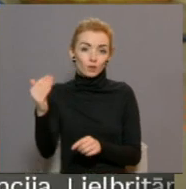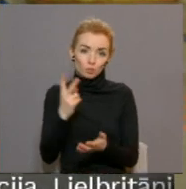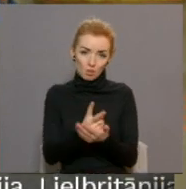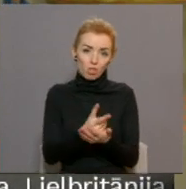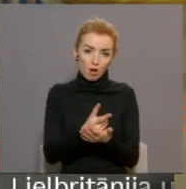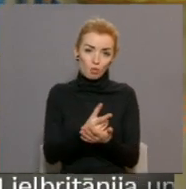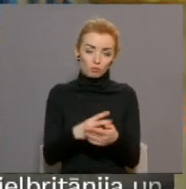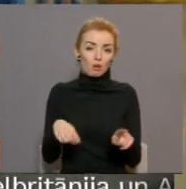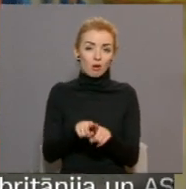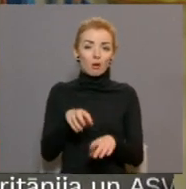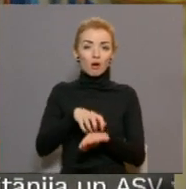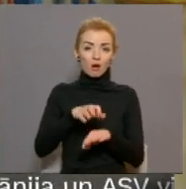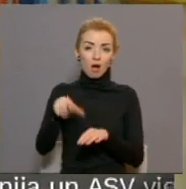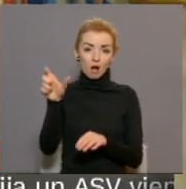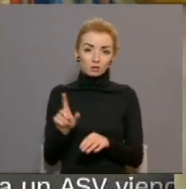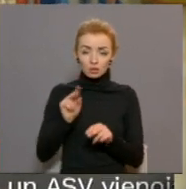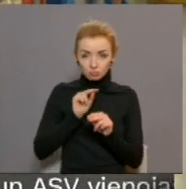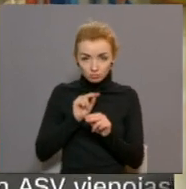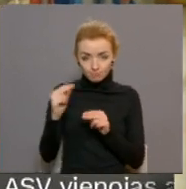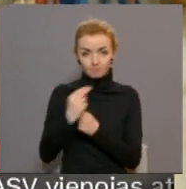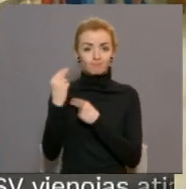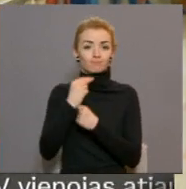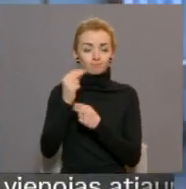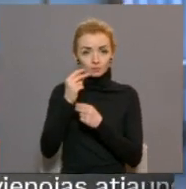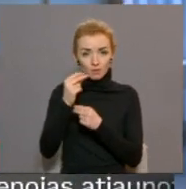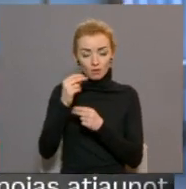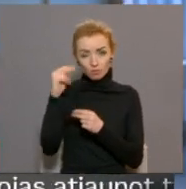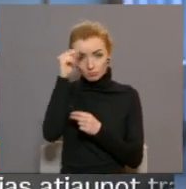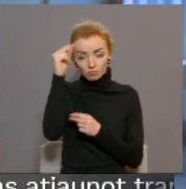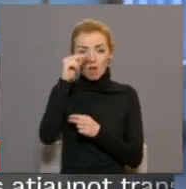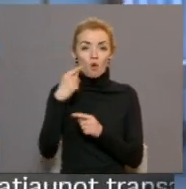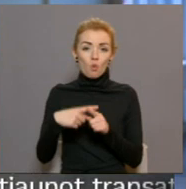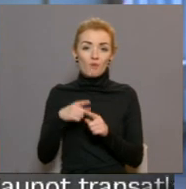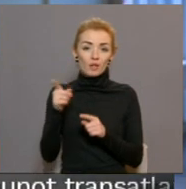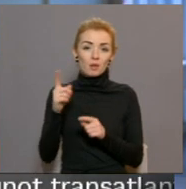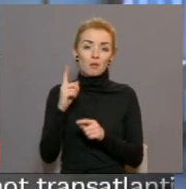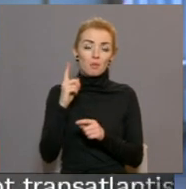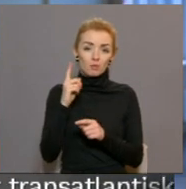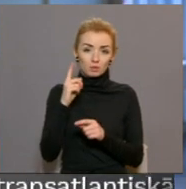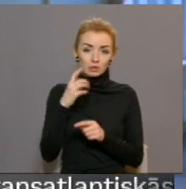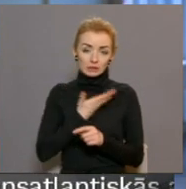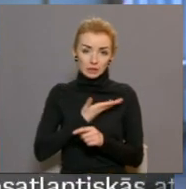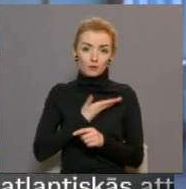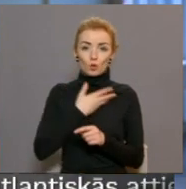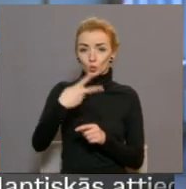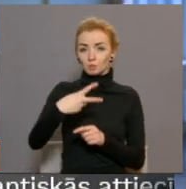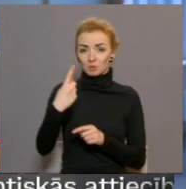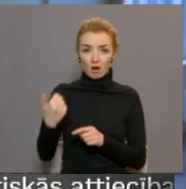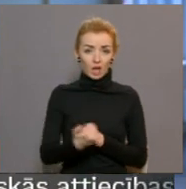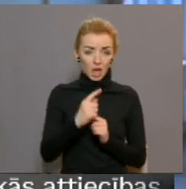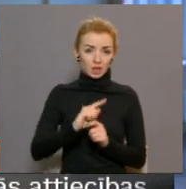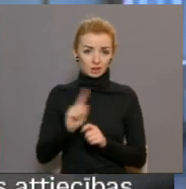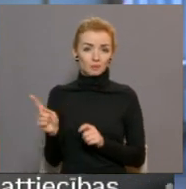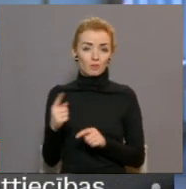tas arī ir tas, kā ārsti ir mācīt un skolot. Ārsts nevis paļaujās uz savu iekšējo sajūtu, bet mēs dzīvojam 21.